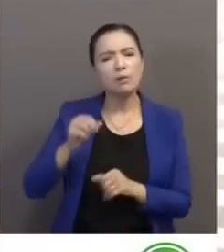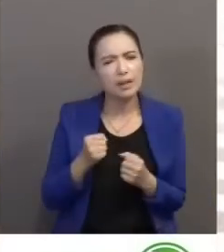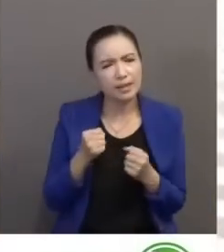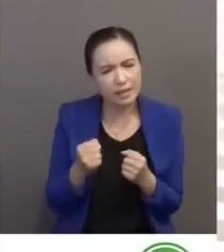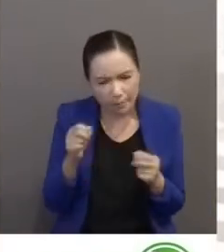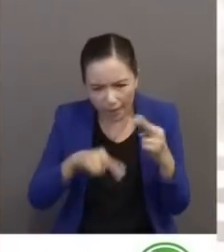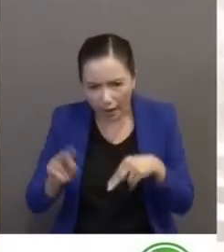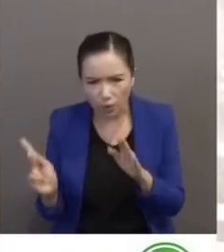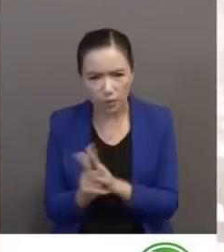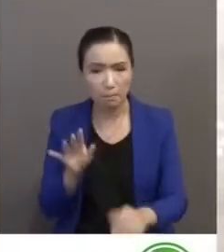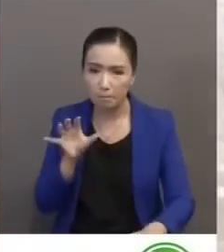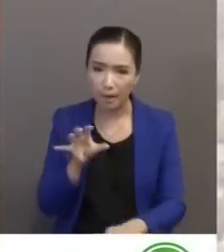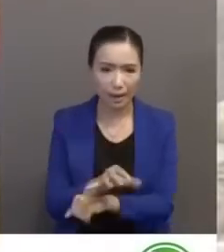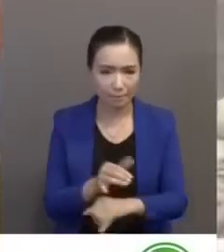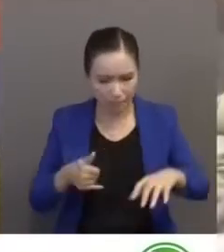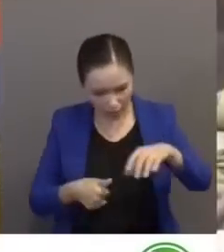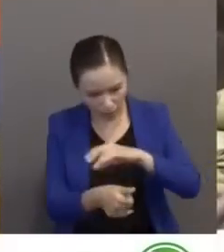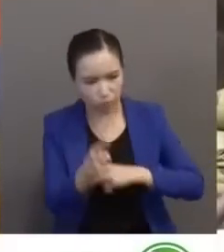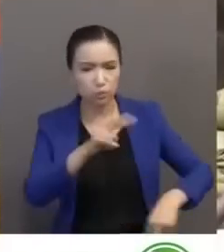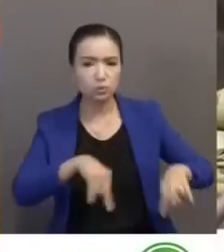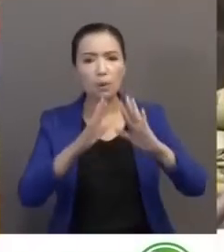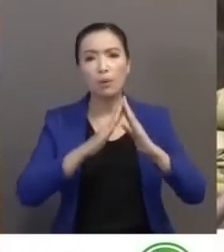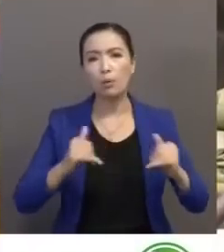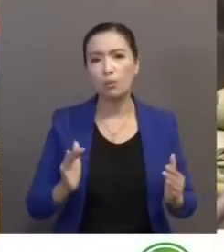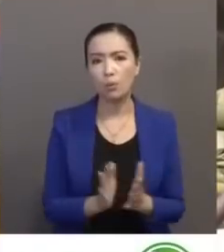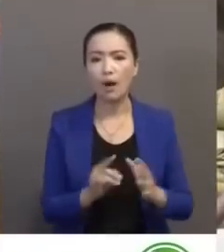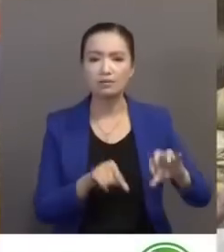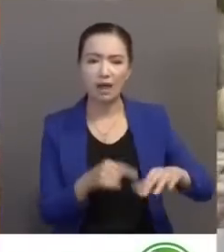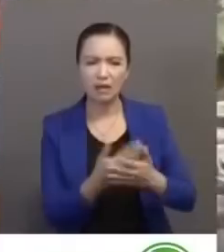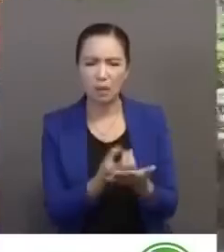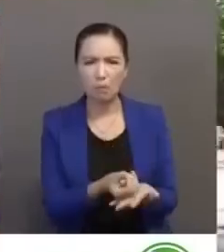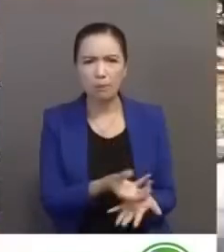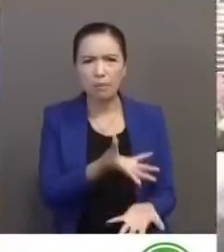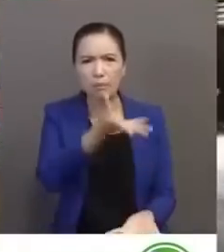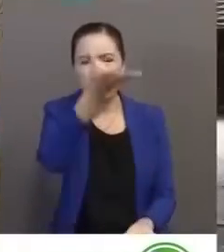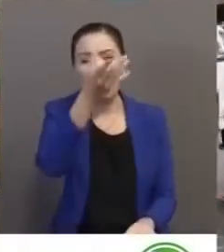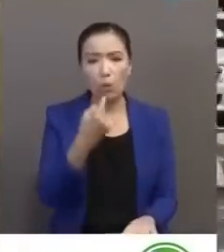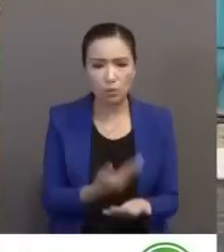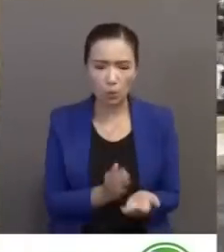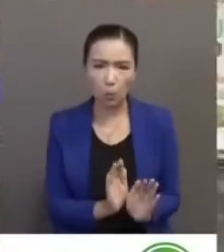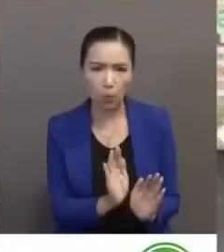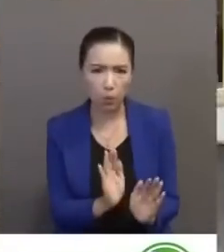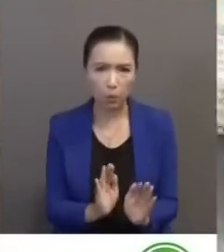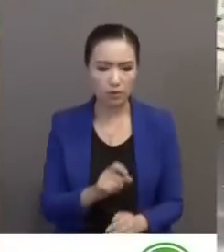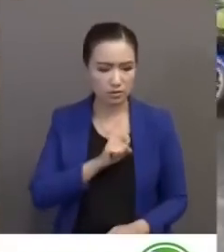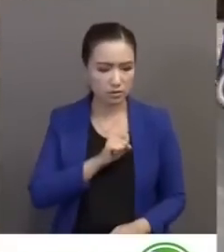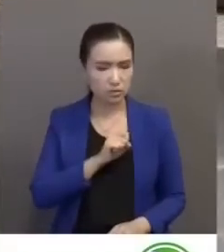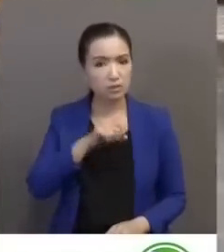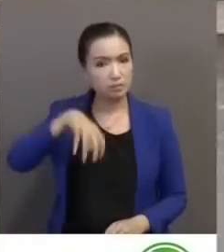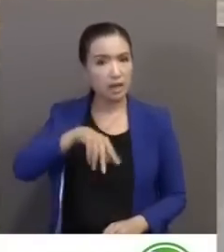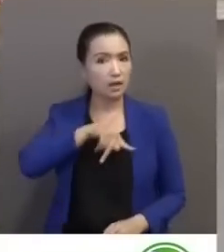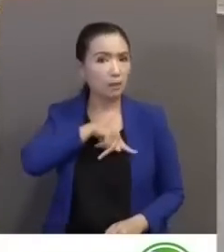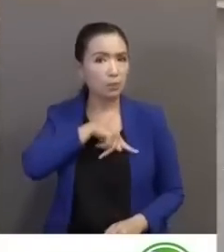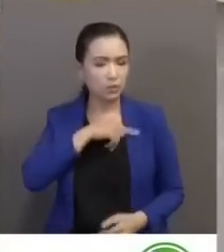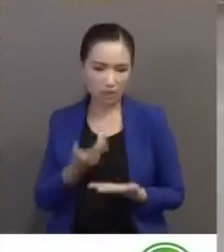คับที่จะสามารถเข้าไปตรวจสอบบัญชีวัดที่มีรายได้สูงและได้รับเงินอุดหนุนจากทางสำนักพระพุทธศาส